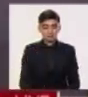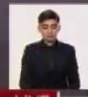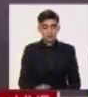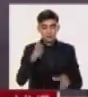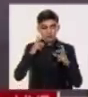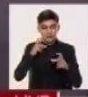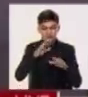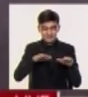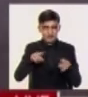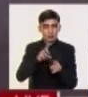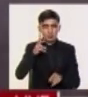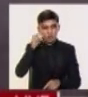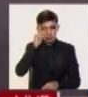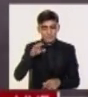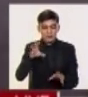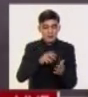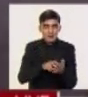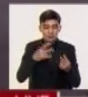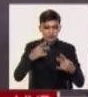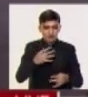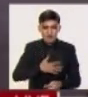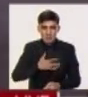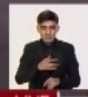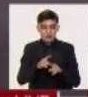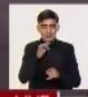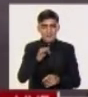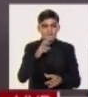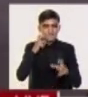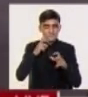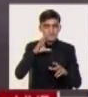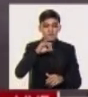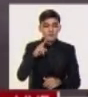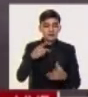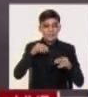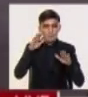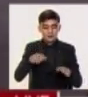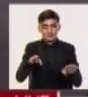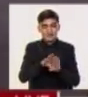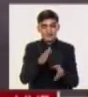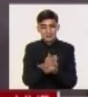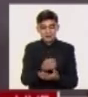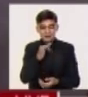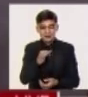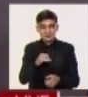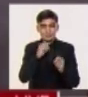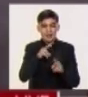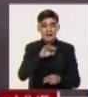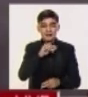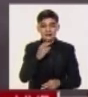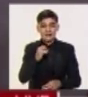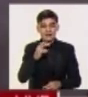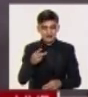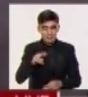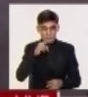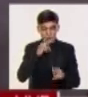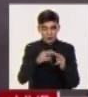Студентам, обучающим, нечего опасаться в отношении тех вузов, которые закрываются, которые лишаются генеральной лицензии, поскольку в